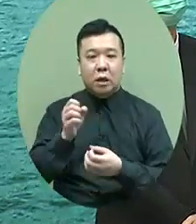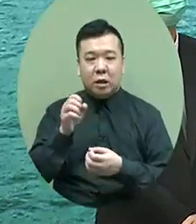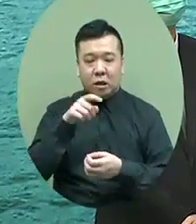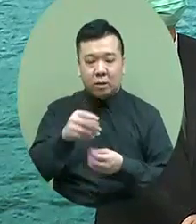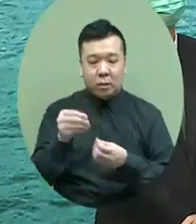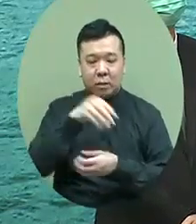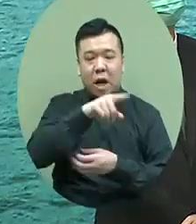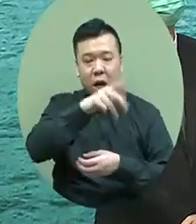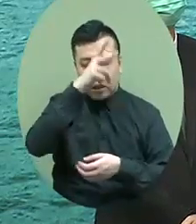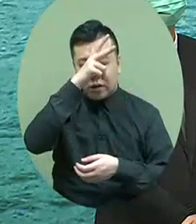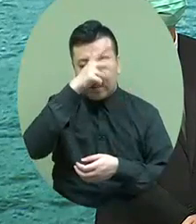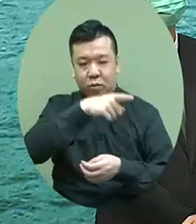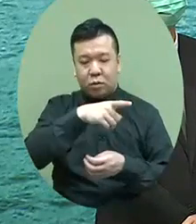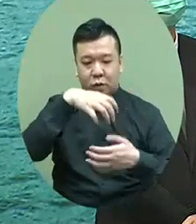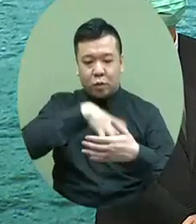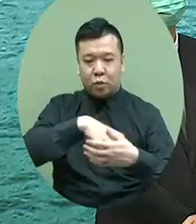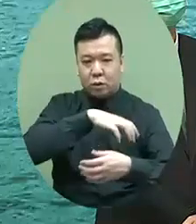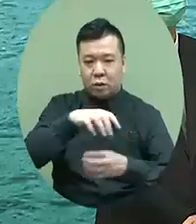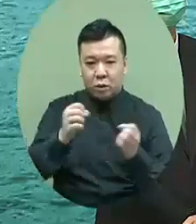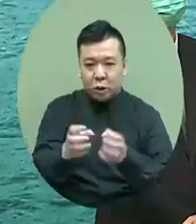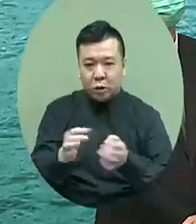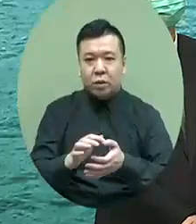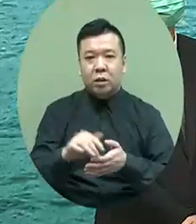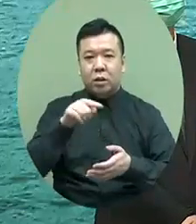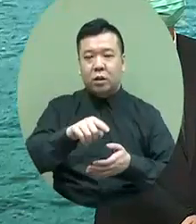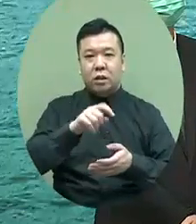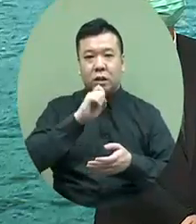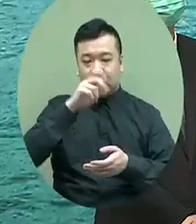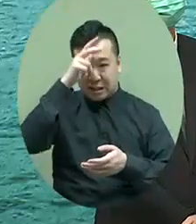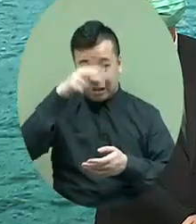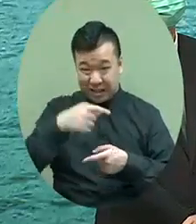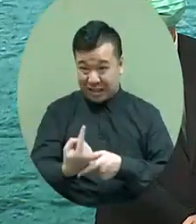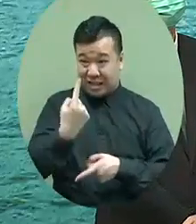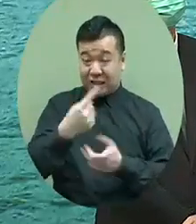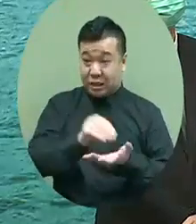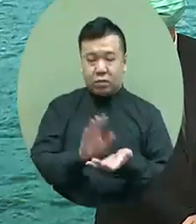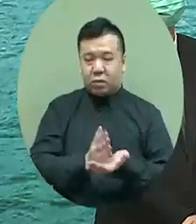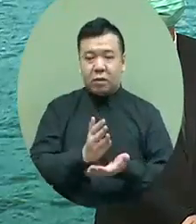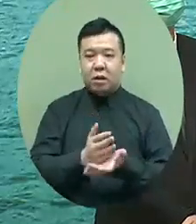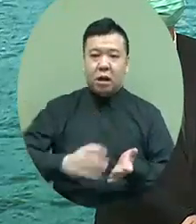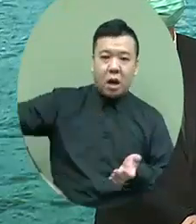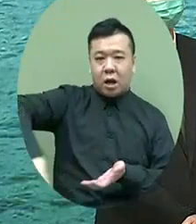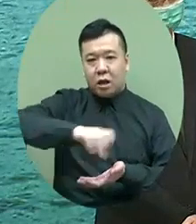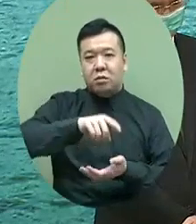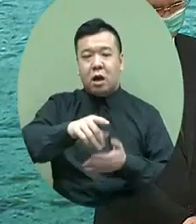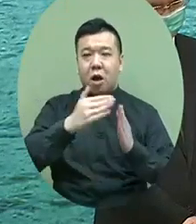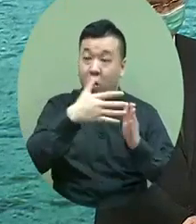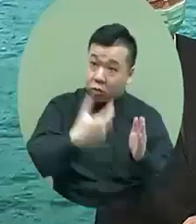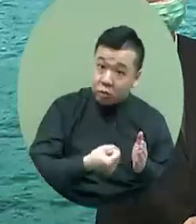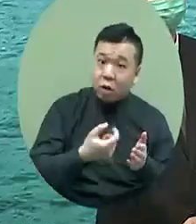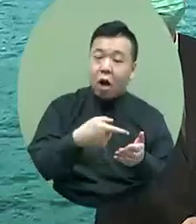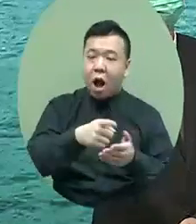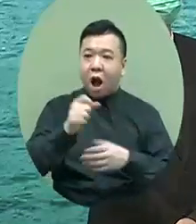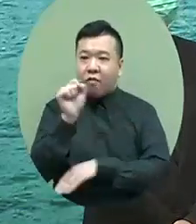的concern會帶入政府的路，在我們內部去討論。當然一個的整體的政策不會是一個人去做決定，我們會整個團隊，